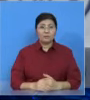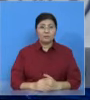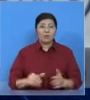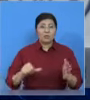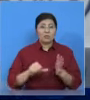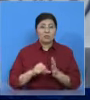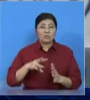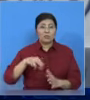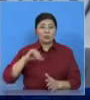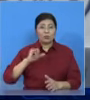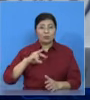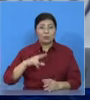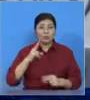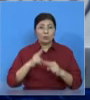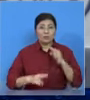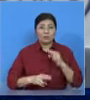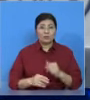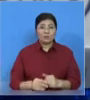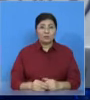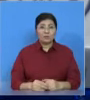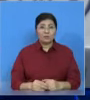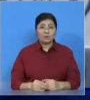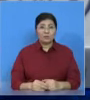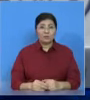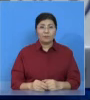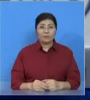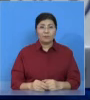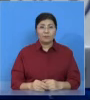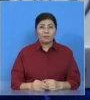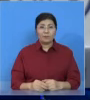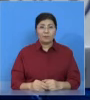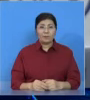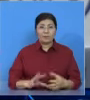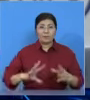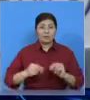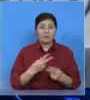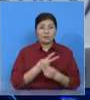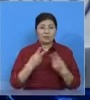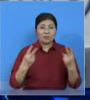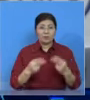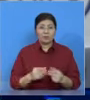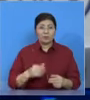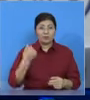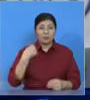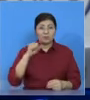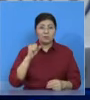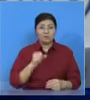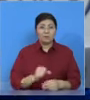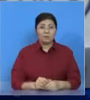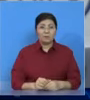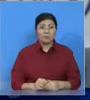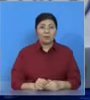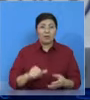6 модулей. По завершению этих модулей, конечно, мы результаты пока знать не будем, но победители уже поедут на